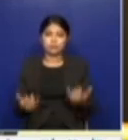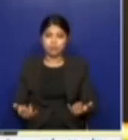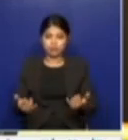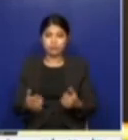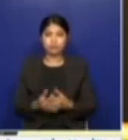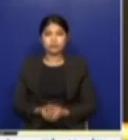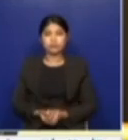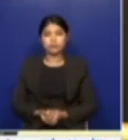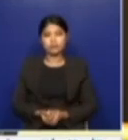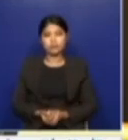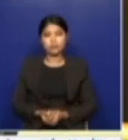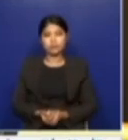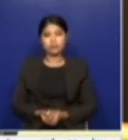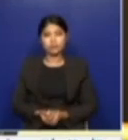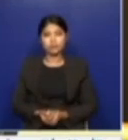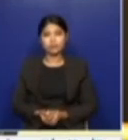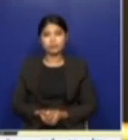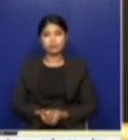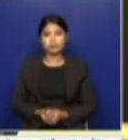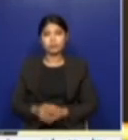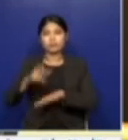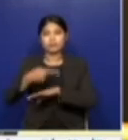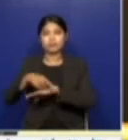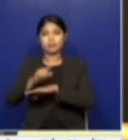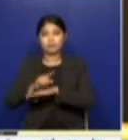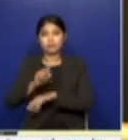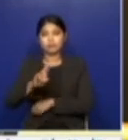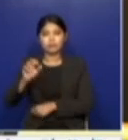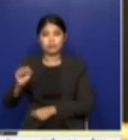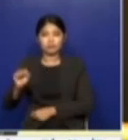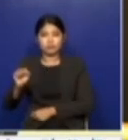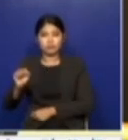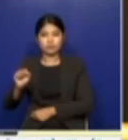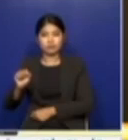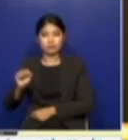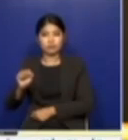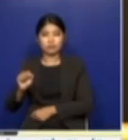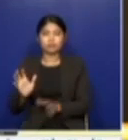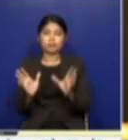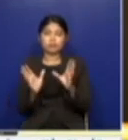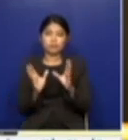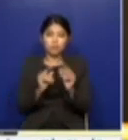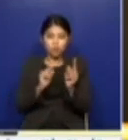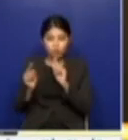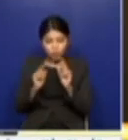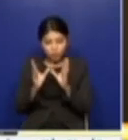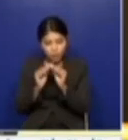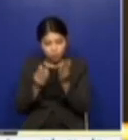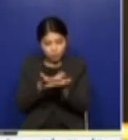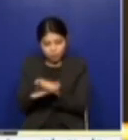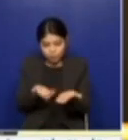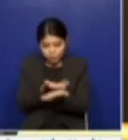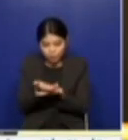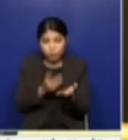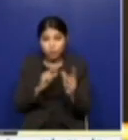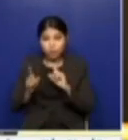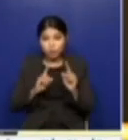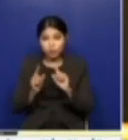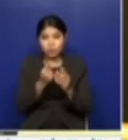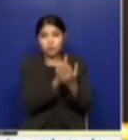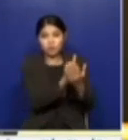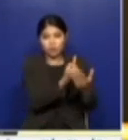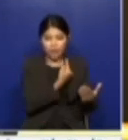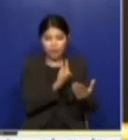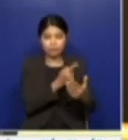บอยู่ท่านประธานรัฐสภากรุณาจัดให้มีการปรึกษาหารือประกอบด้วยตัวแทน